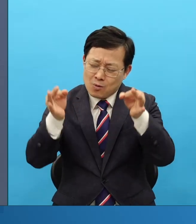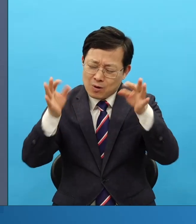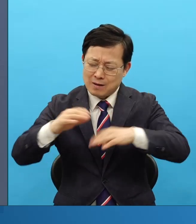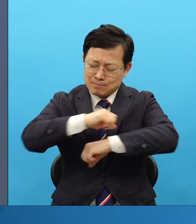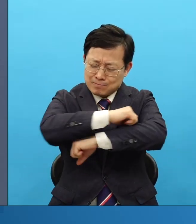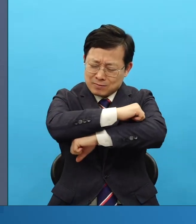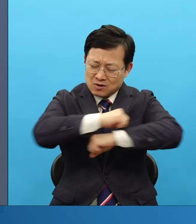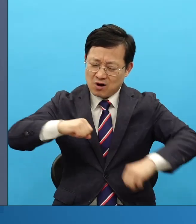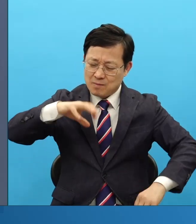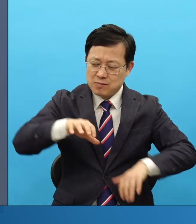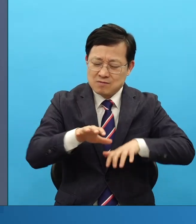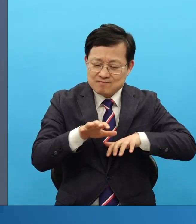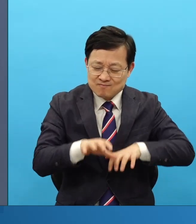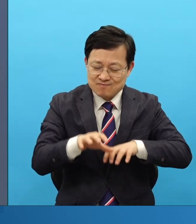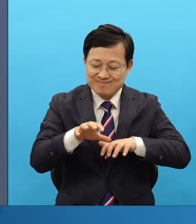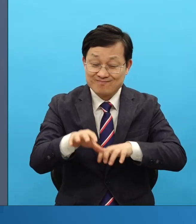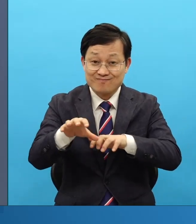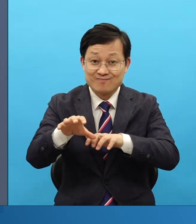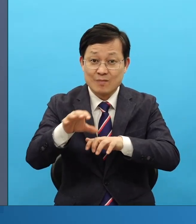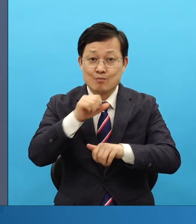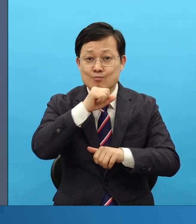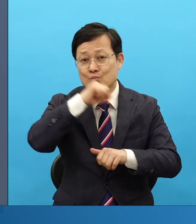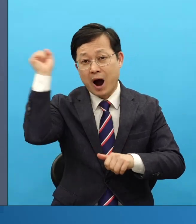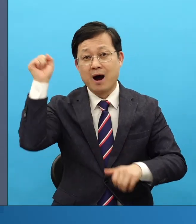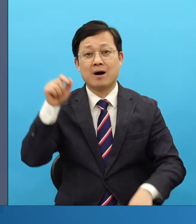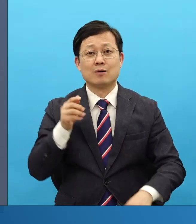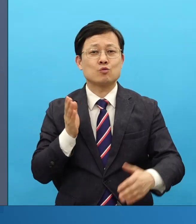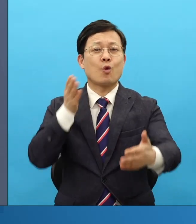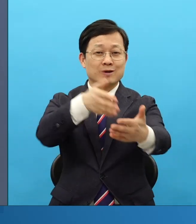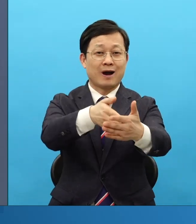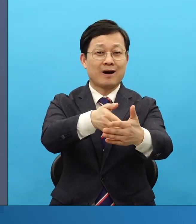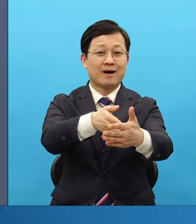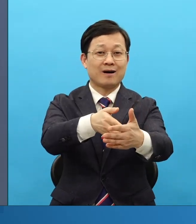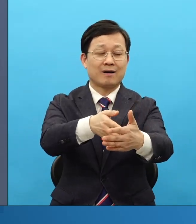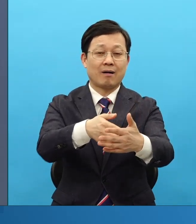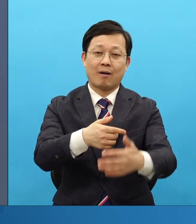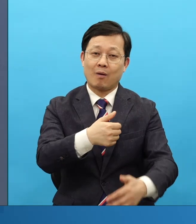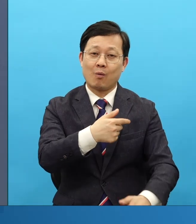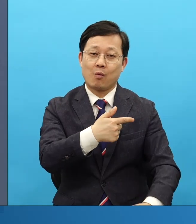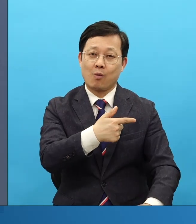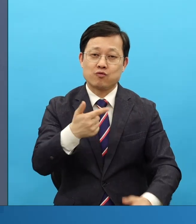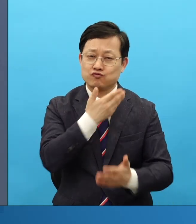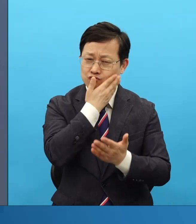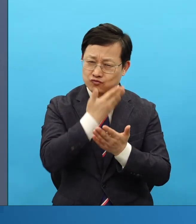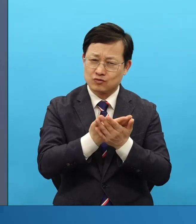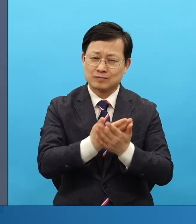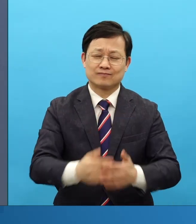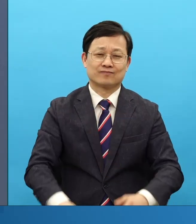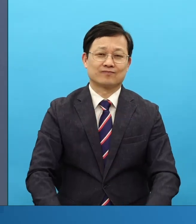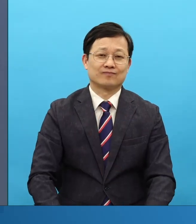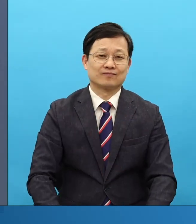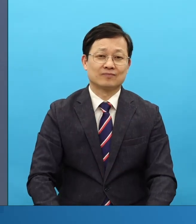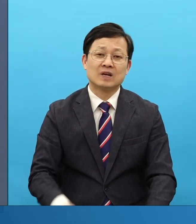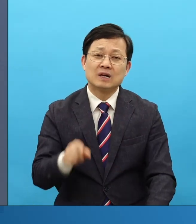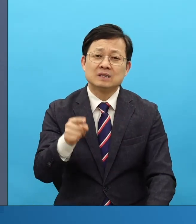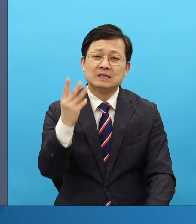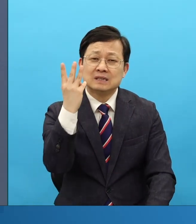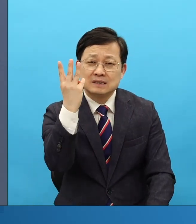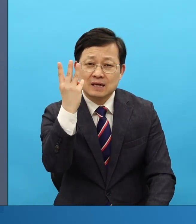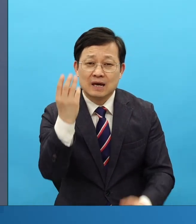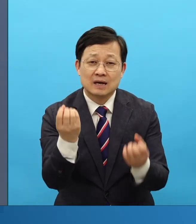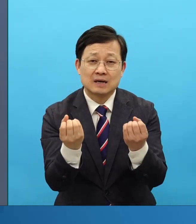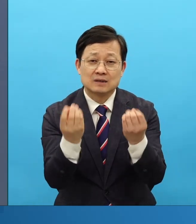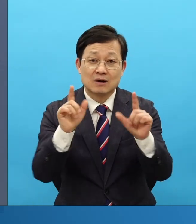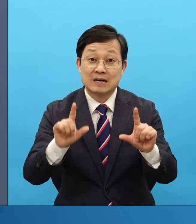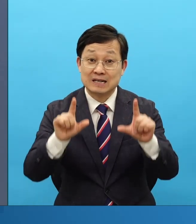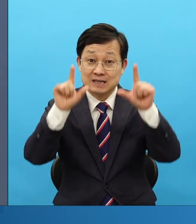통과한 겁니다. And knowing the meaning behind these three 굉장한 feasts, 거죠. they were able to go and pass through the wilderness. 그 세 절기입니다. It was so tremendous.